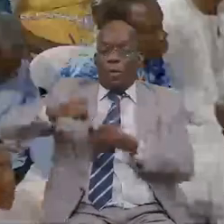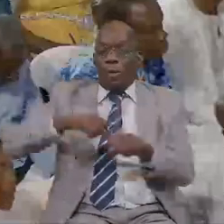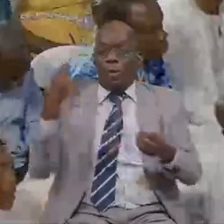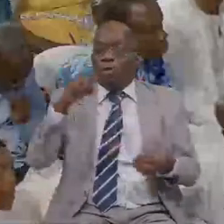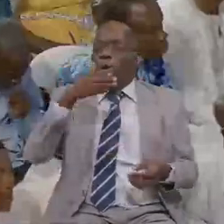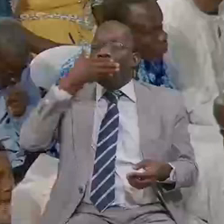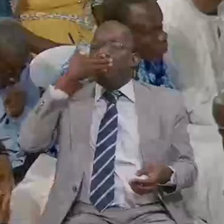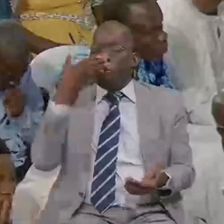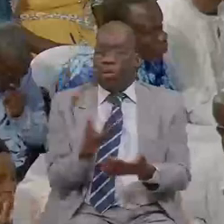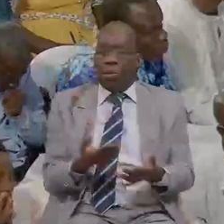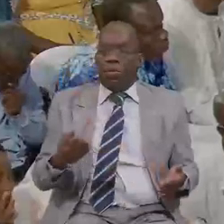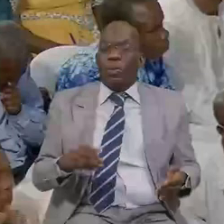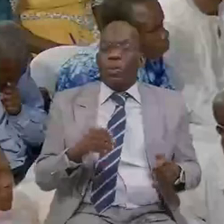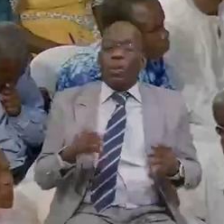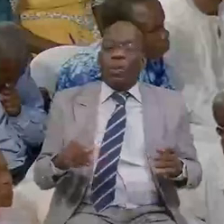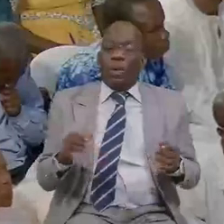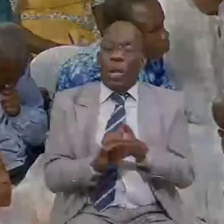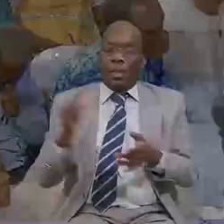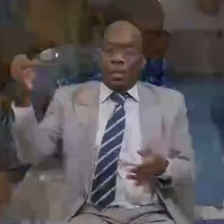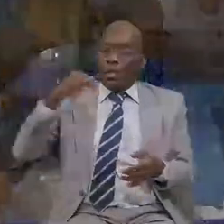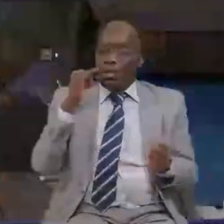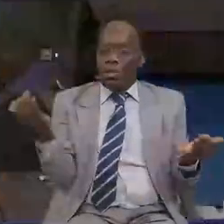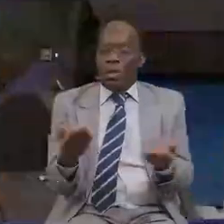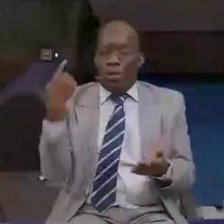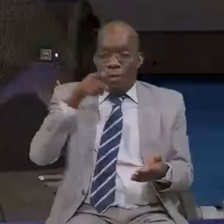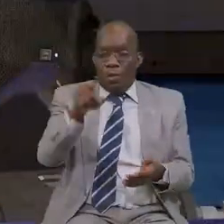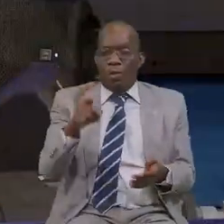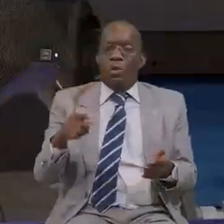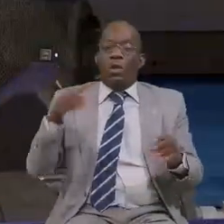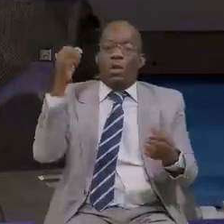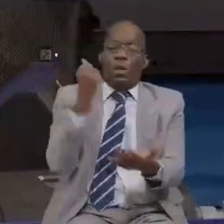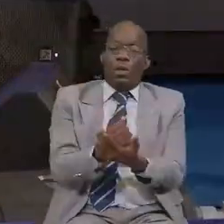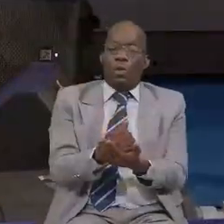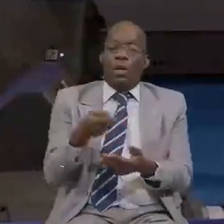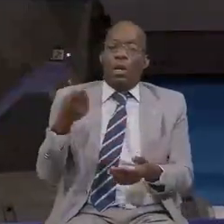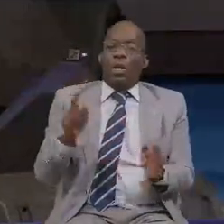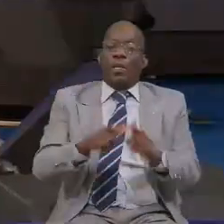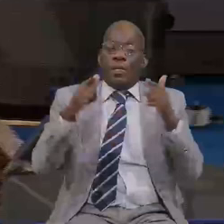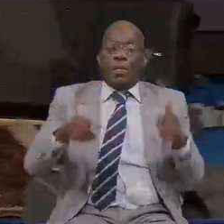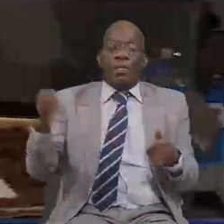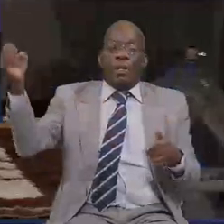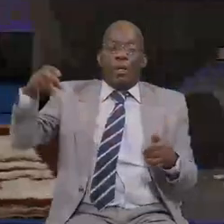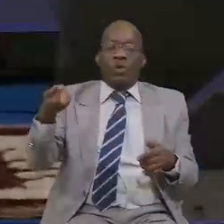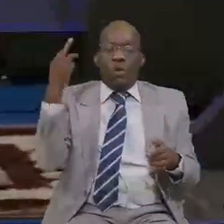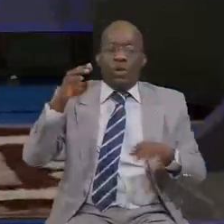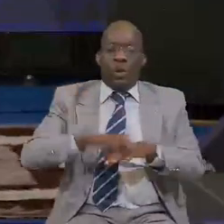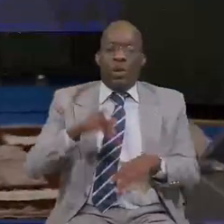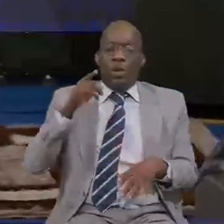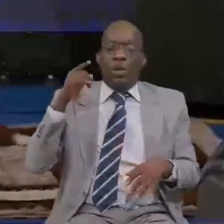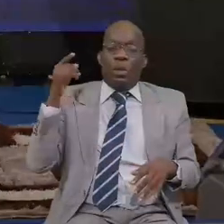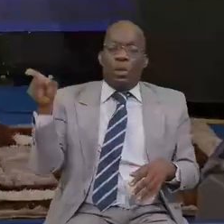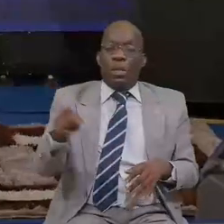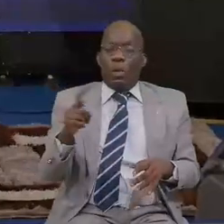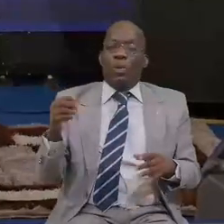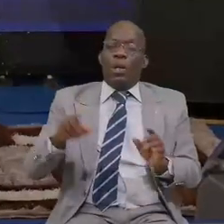aujourd'hui. Avec une grande grâce, il reposait sur eux tous. Cette grâce viendra